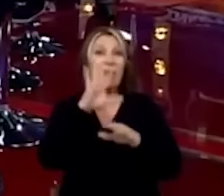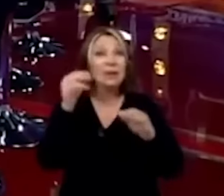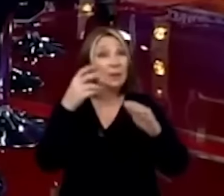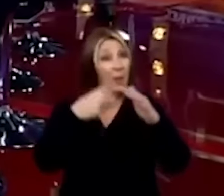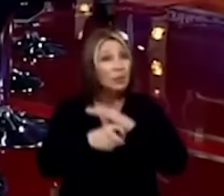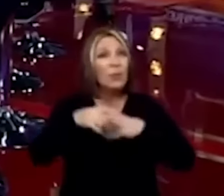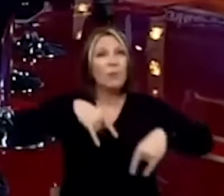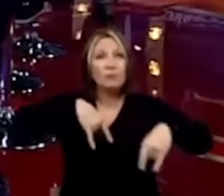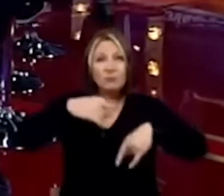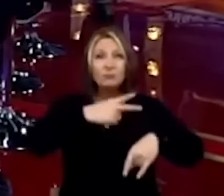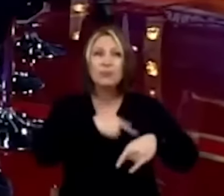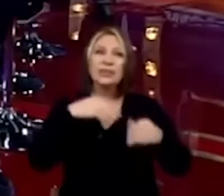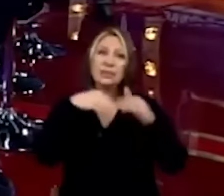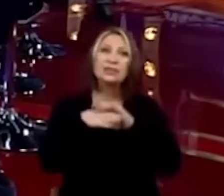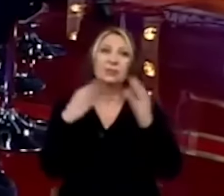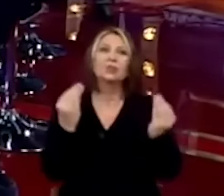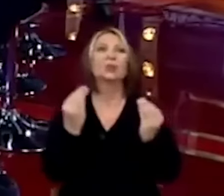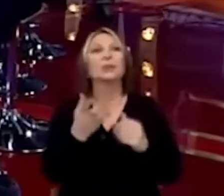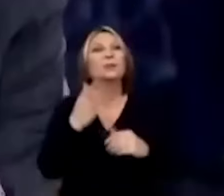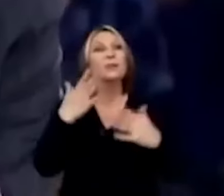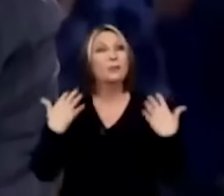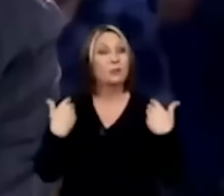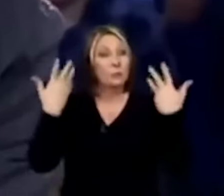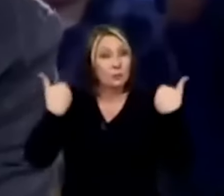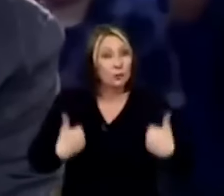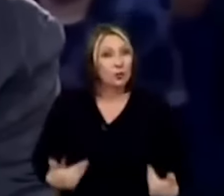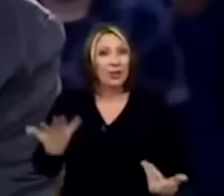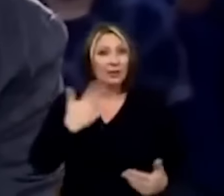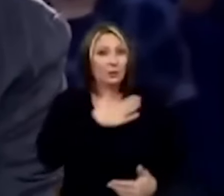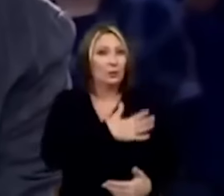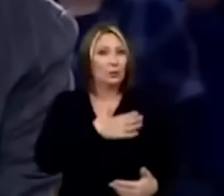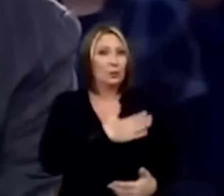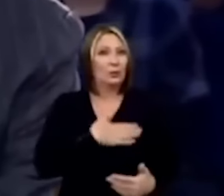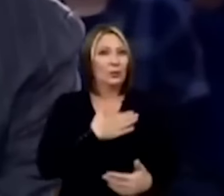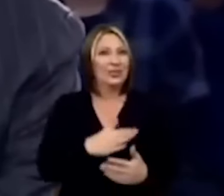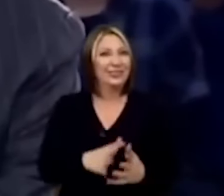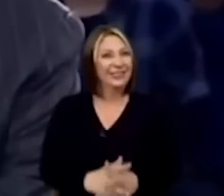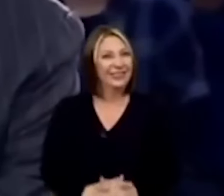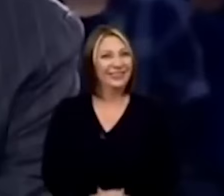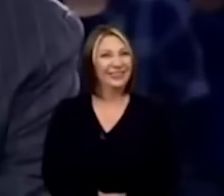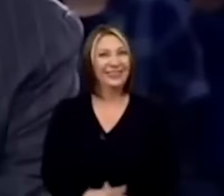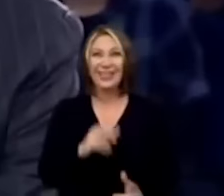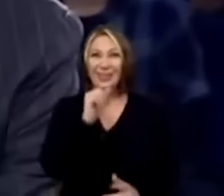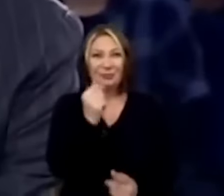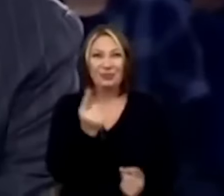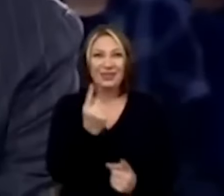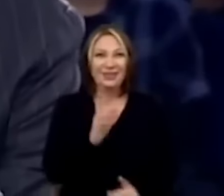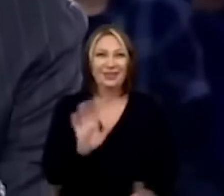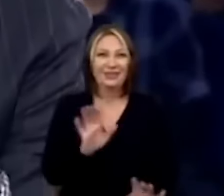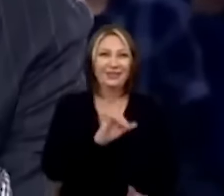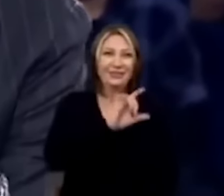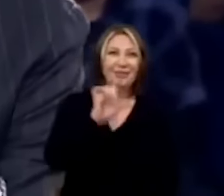toplu taşımaya yönlendirilse. Evet öyle bir şey yapıyorlar. Vücudunuza en son ne sürdünüz? Hiçbir şey.